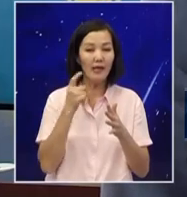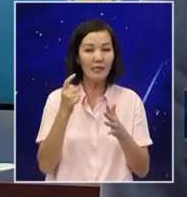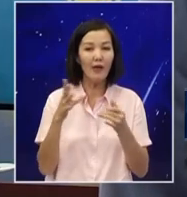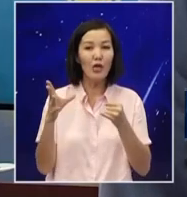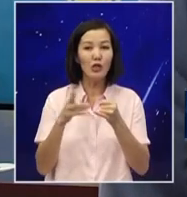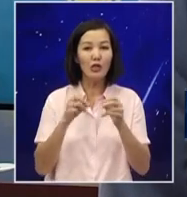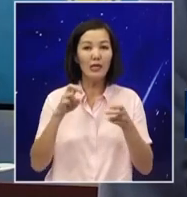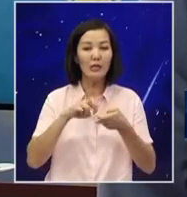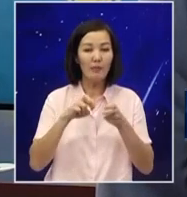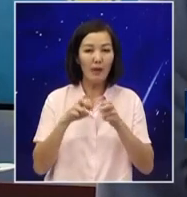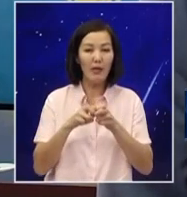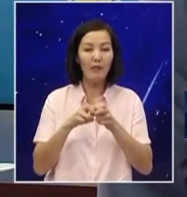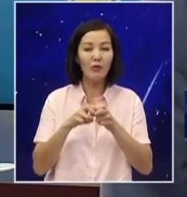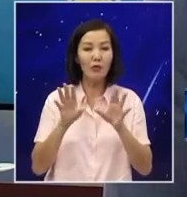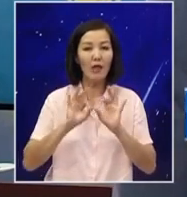жер мәселелері туралы